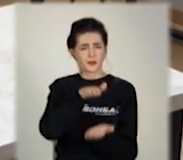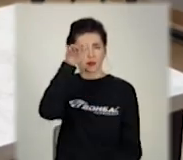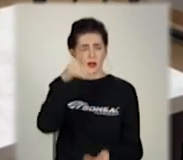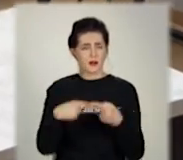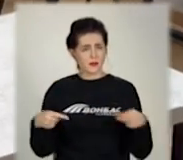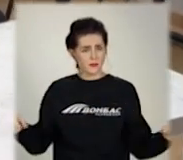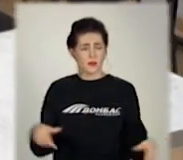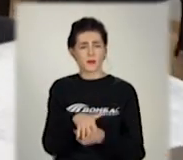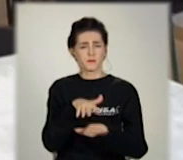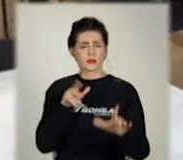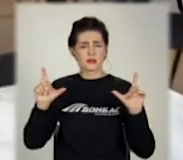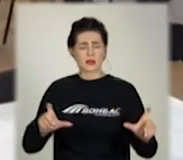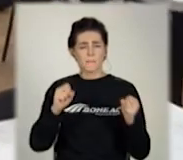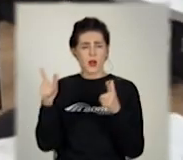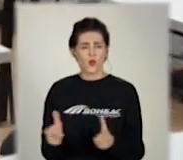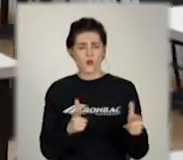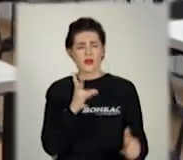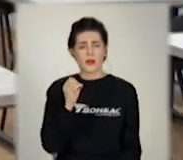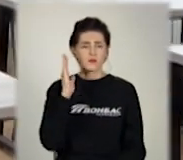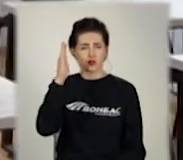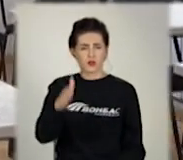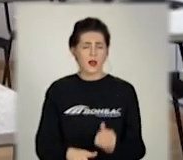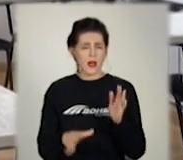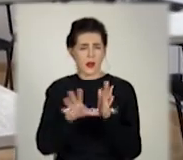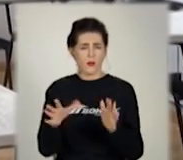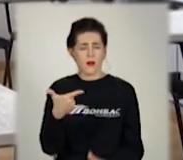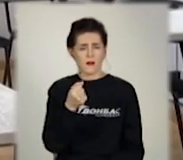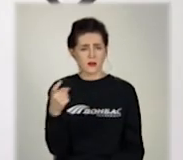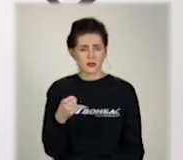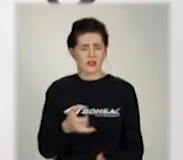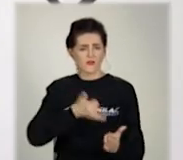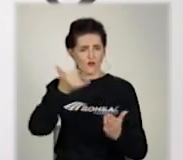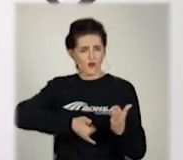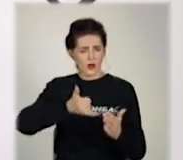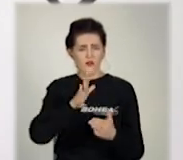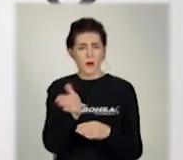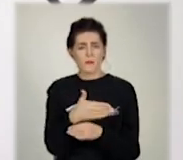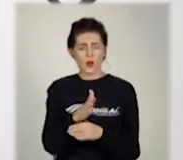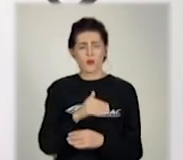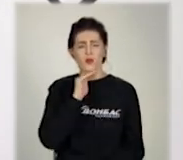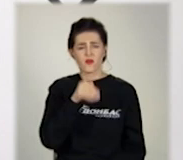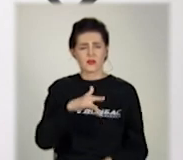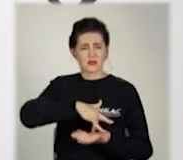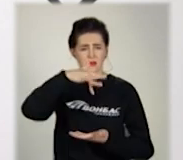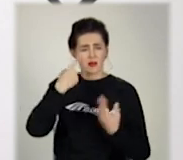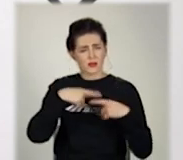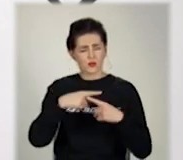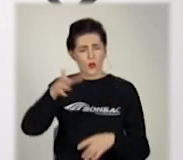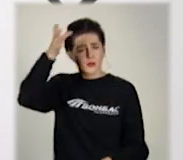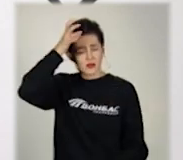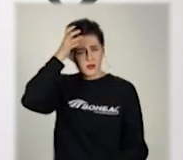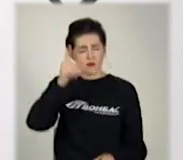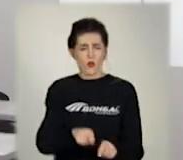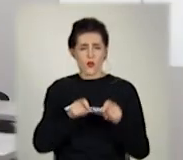покладені. Аудиторія для підготовки майбутніх електрогазозварювальників. У Маріупольському центрі професійно-технічної освіти